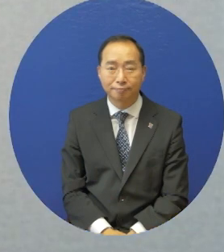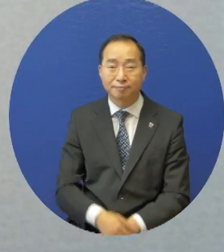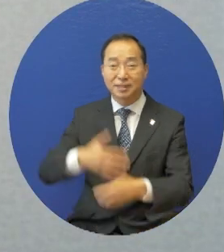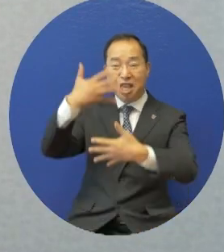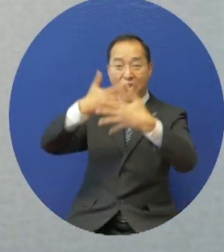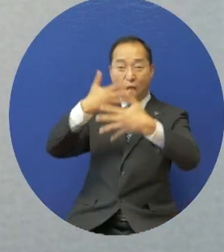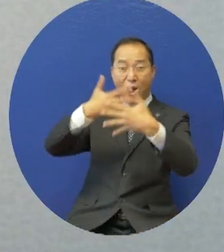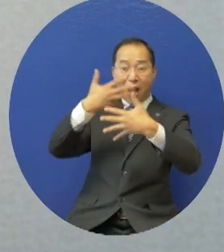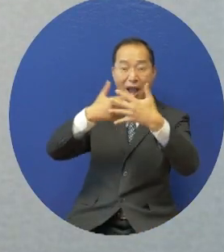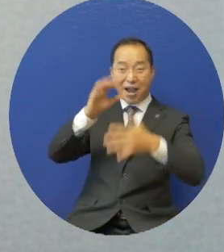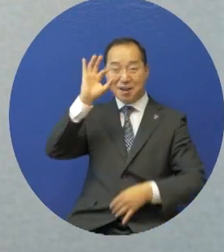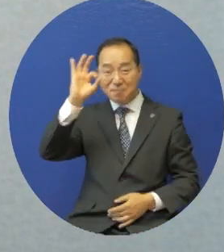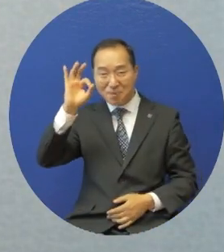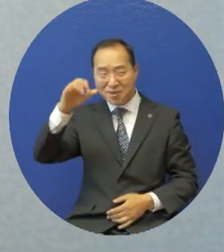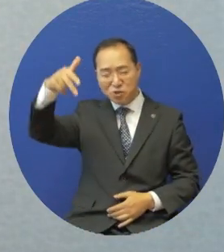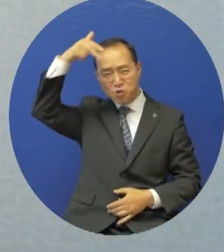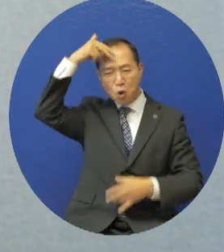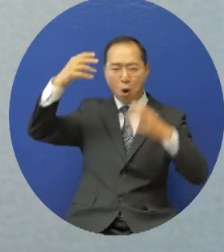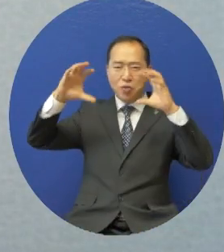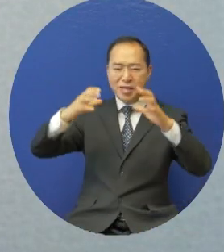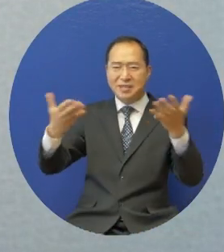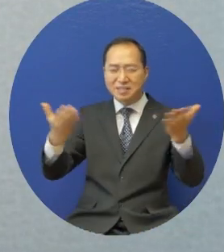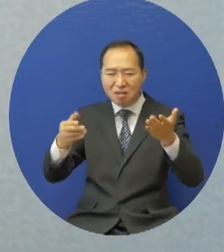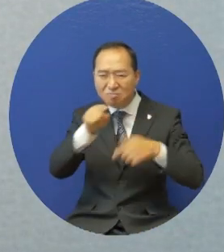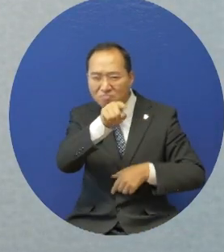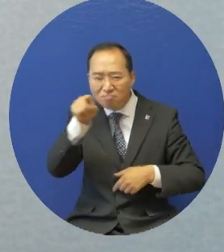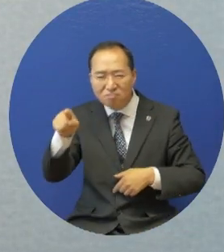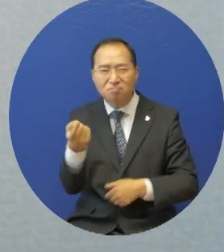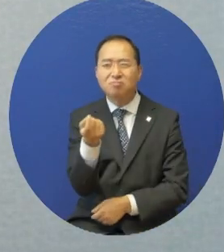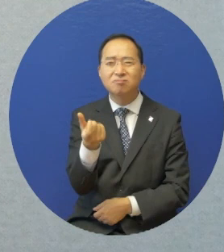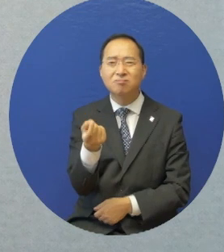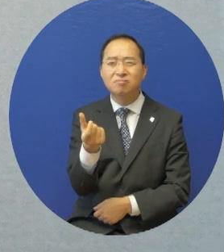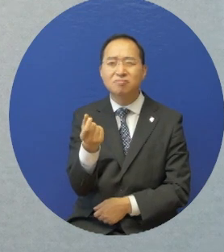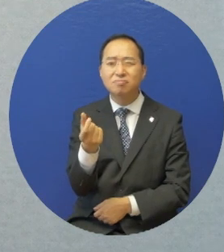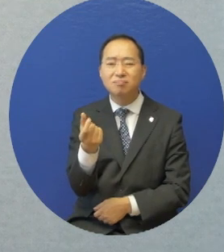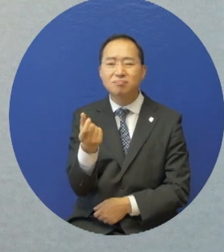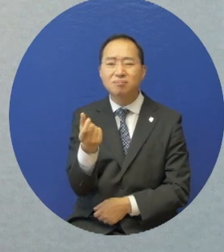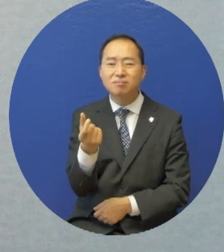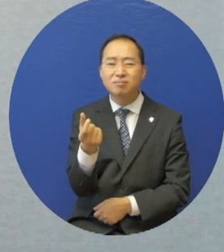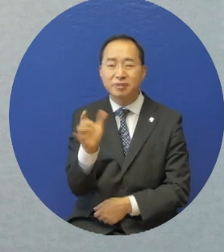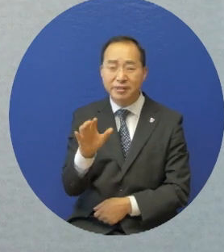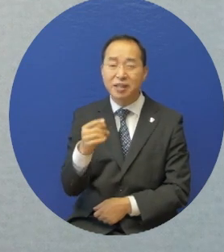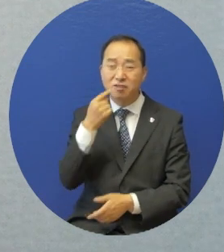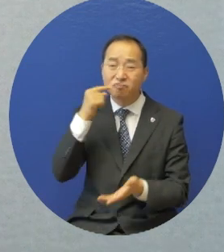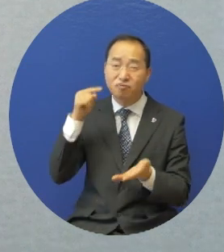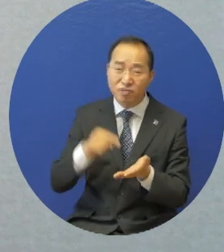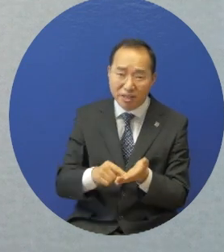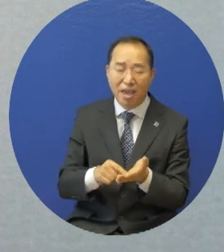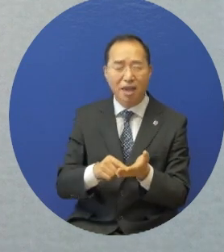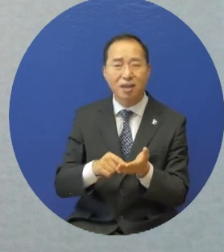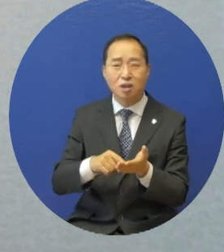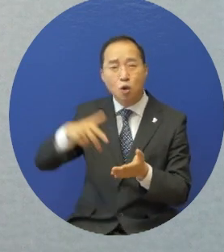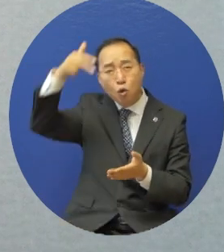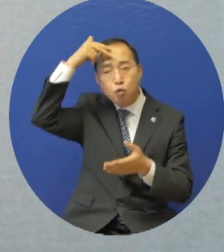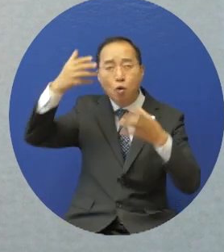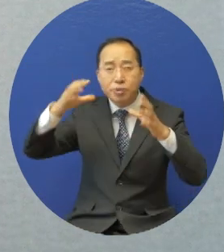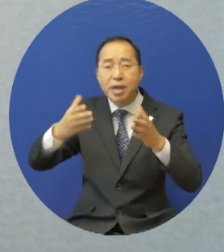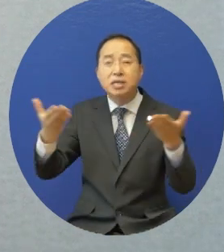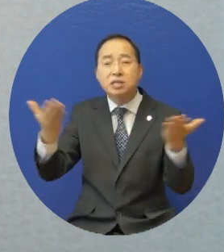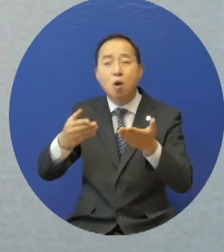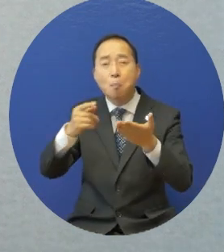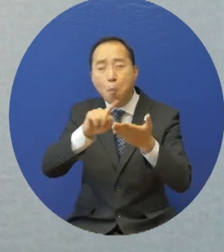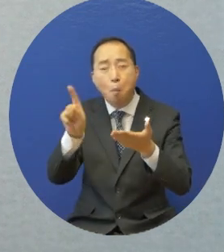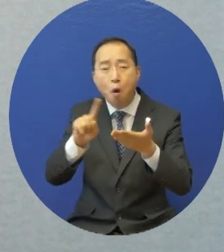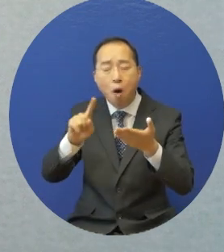드라마나 영화를 보면 조선시대 직업이 몇 개 없는 것 같아요. 알기 쉽게 조선시대